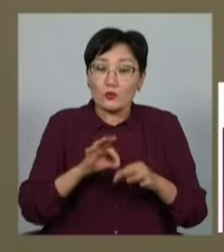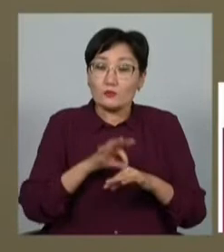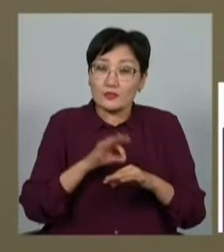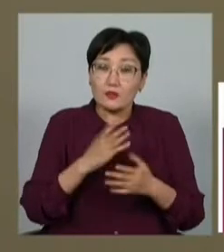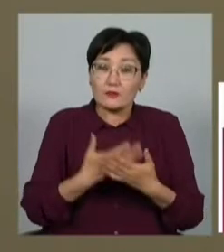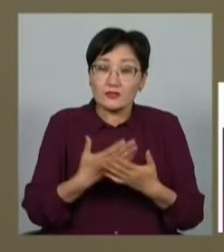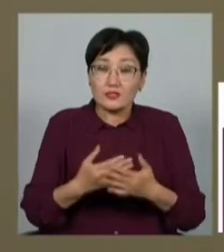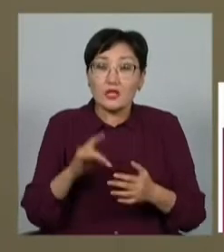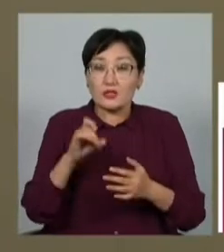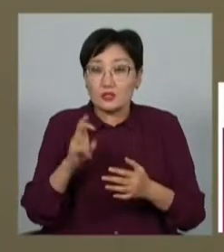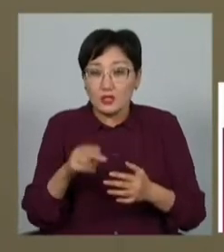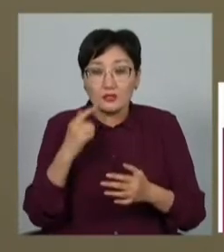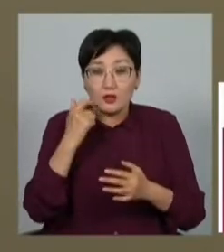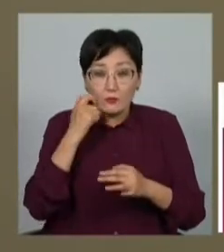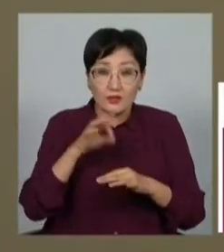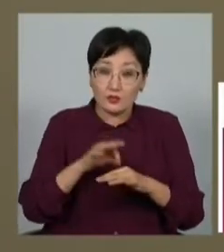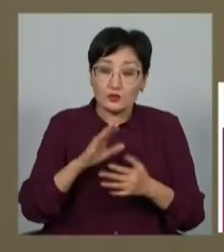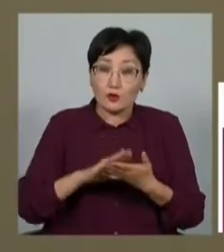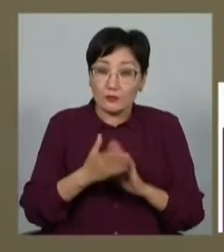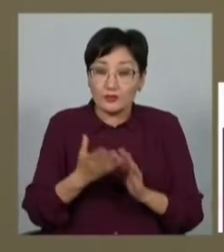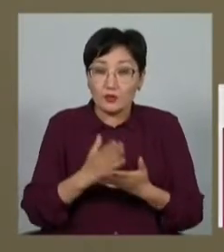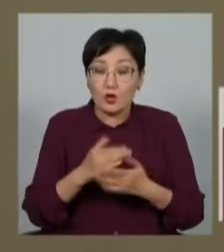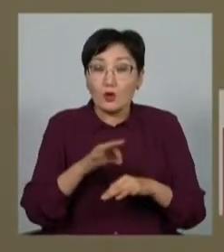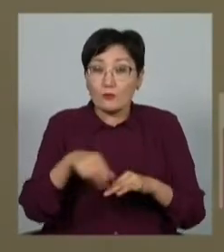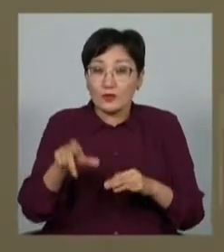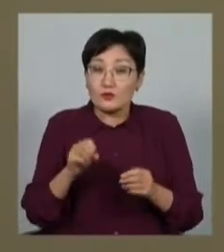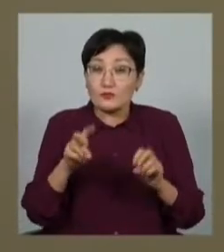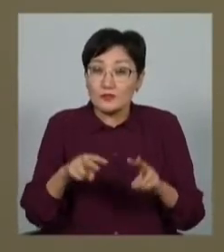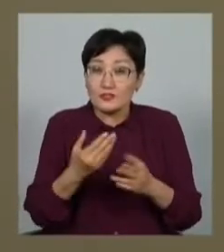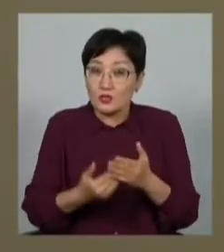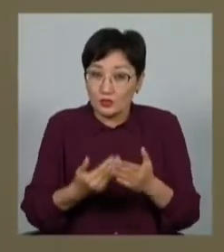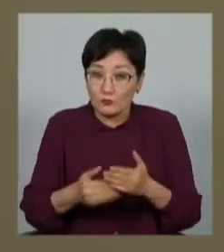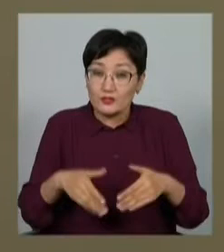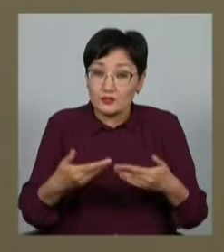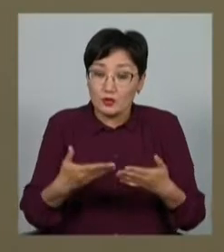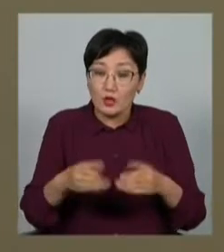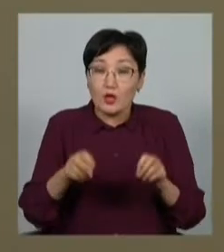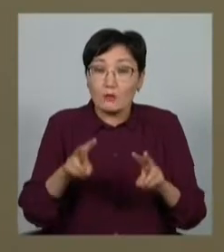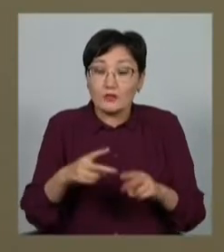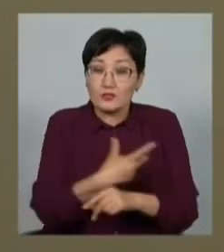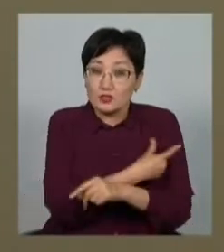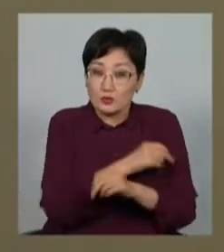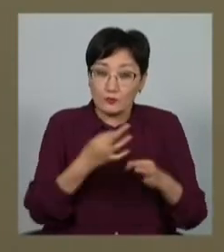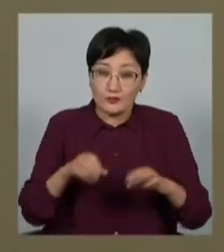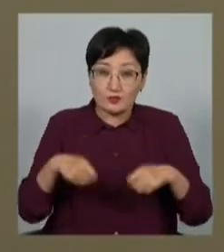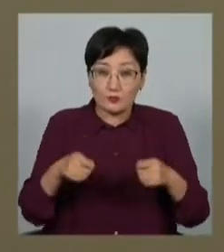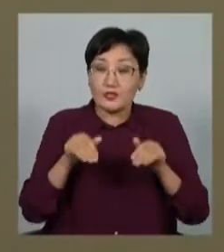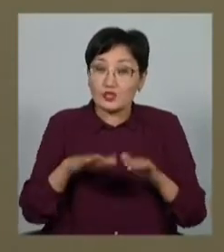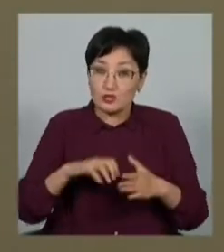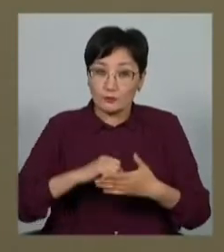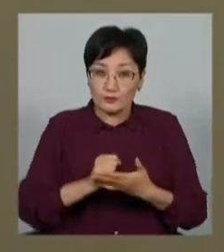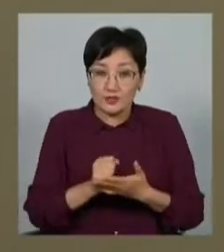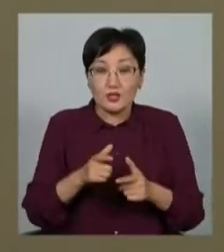аурулар, мысалы, онкология, қант диабеті болса, біз ол науқастарға маманмен кеңесуді ұсынамыз. Маман вакцинацияға рұқсат беру туралы шешім